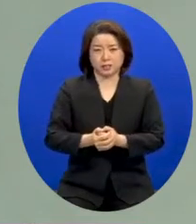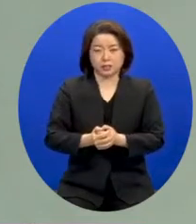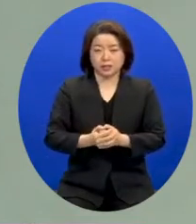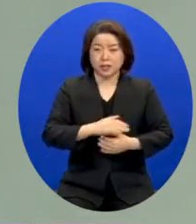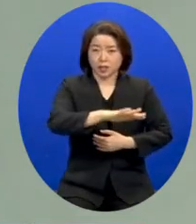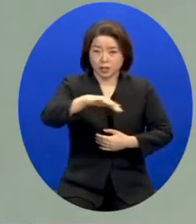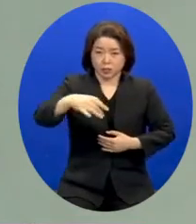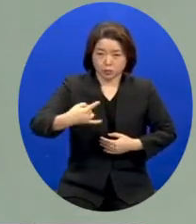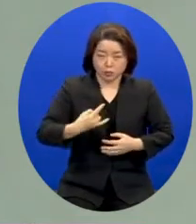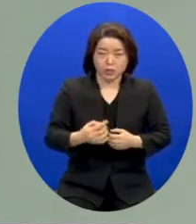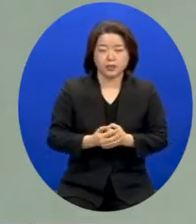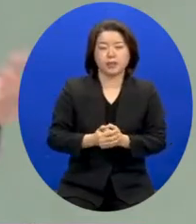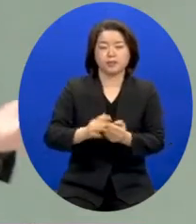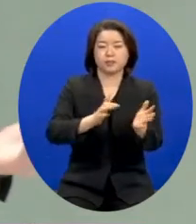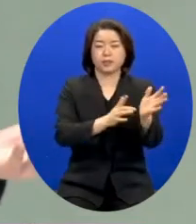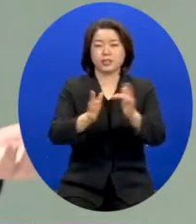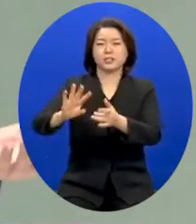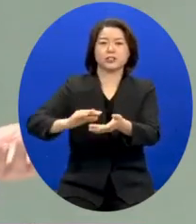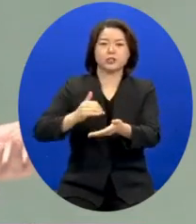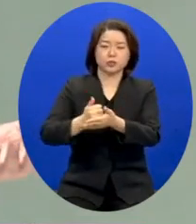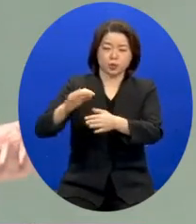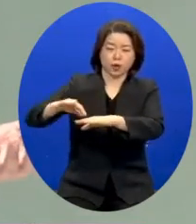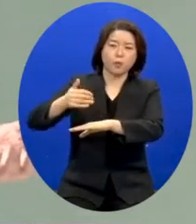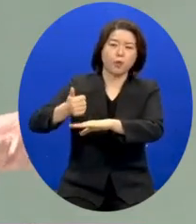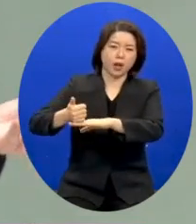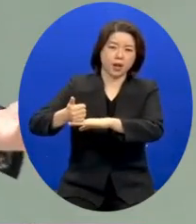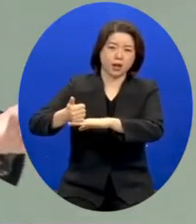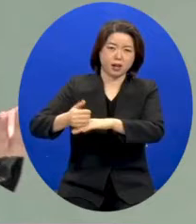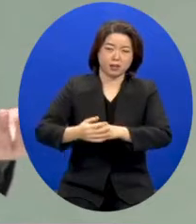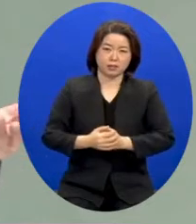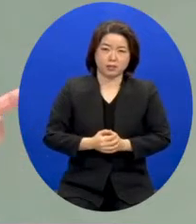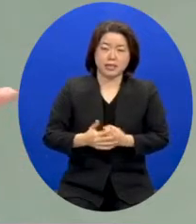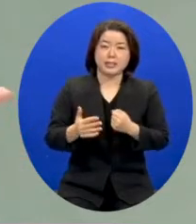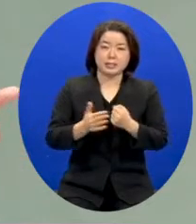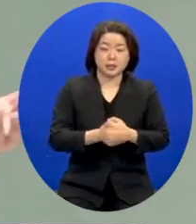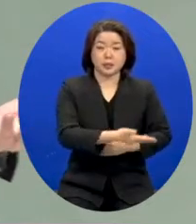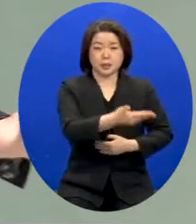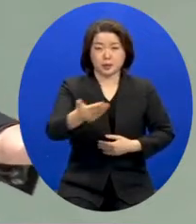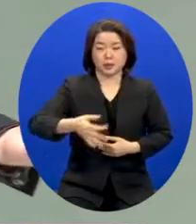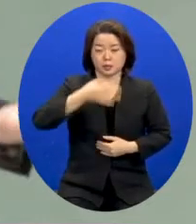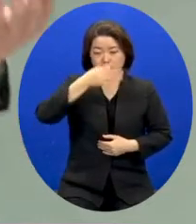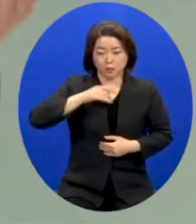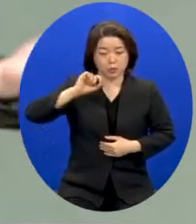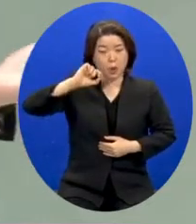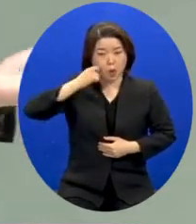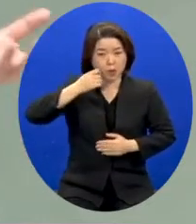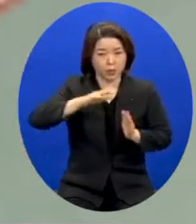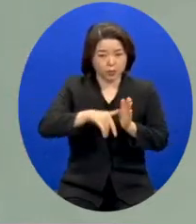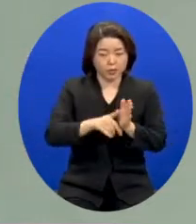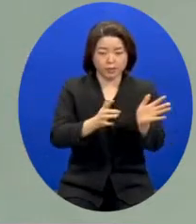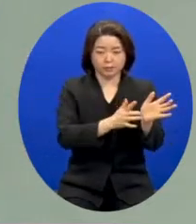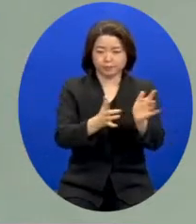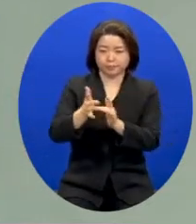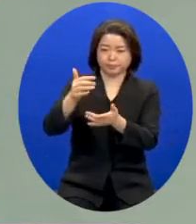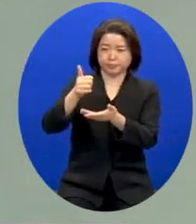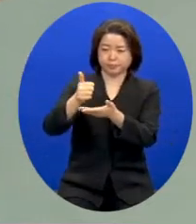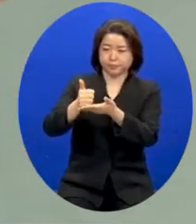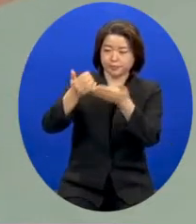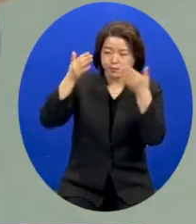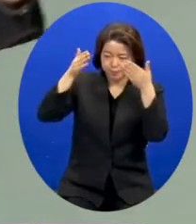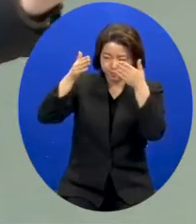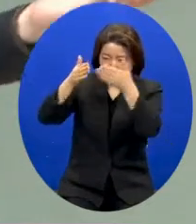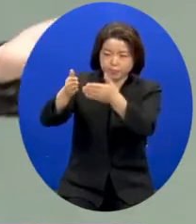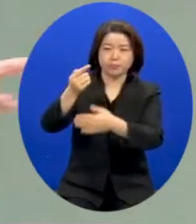우리에게는 예수 그리스도께서 왕이십니다. 그러므로 여러분 힘들고 어려울 때 예수 그리스도를 주목하셔야